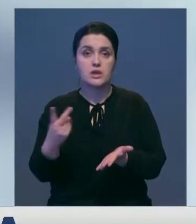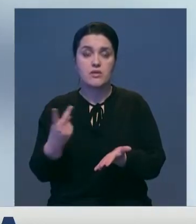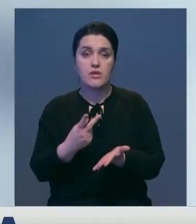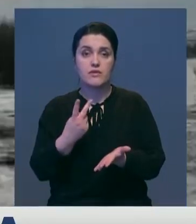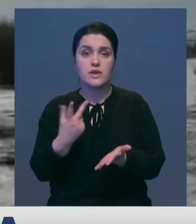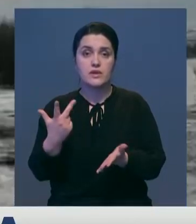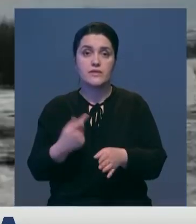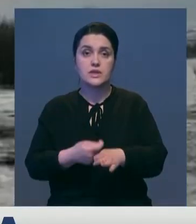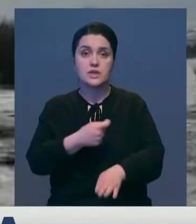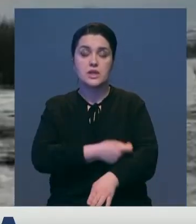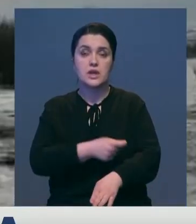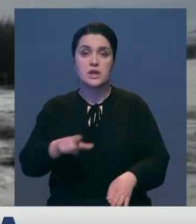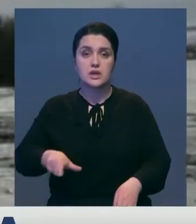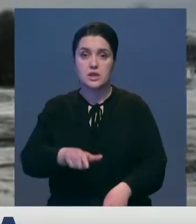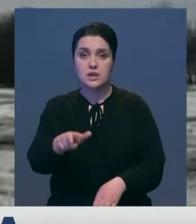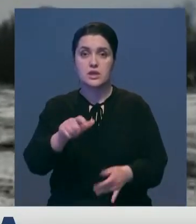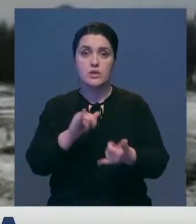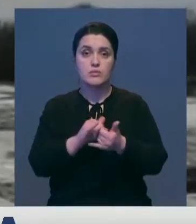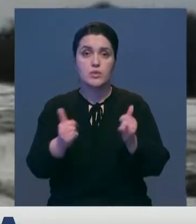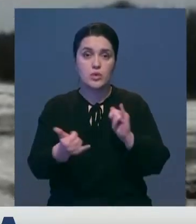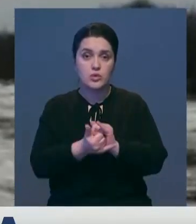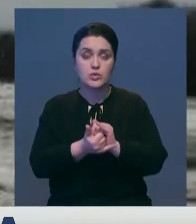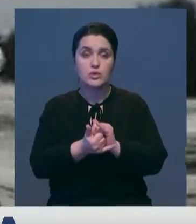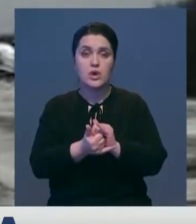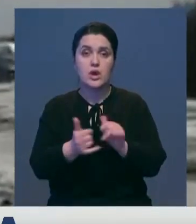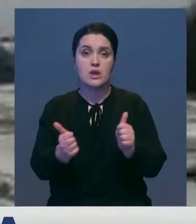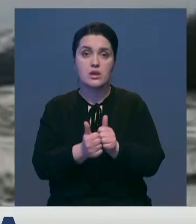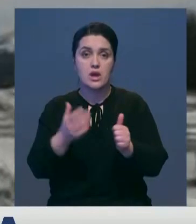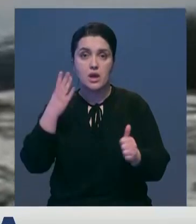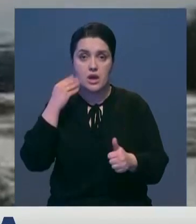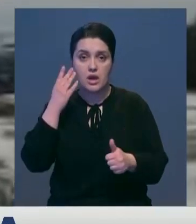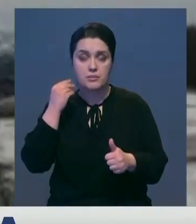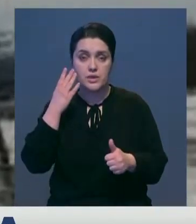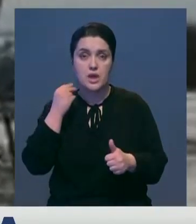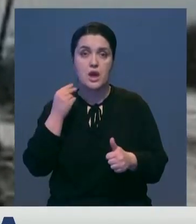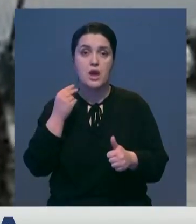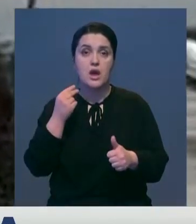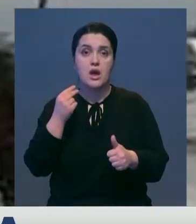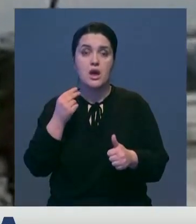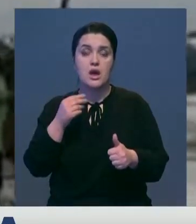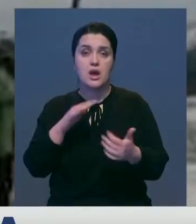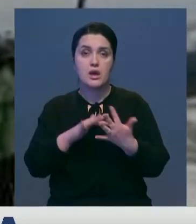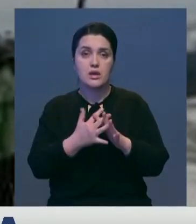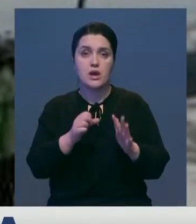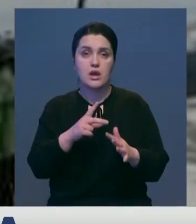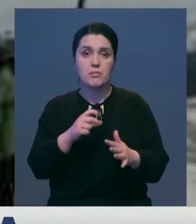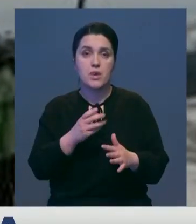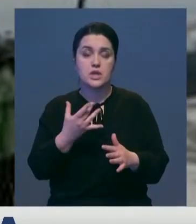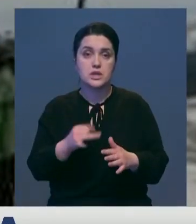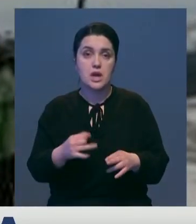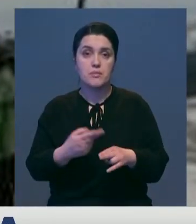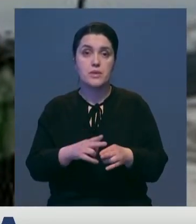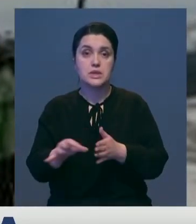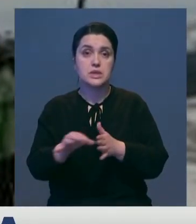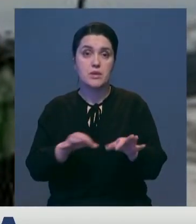самолет ан-2 на 23 на двадцать третьем километре трассы усть-каменогорск алматы близ села алма сайт на